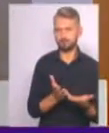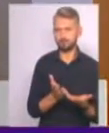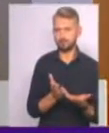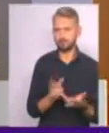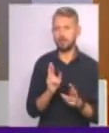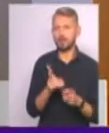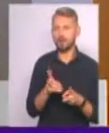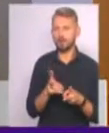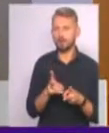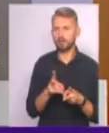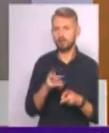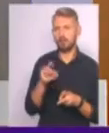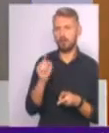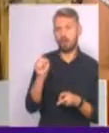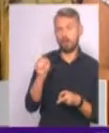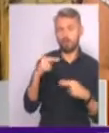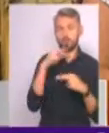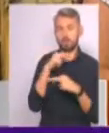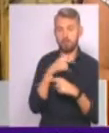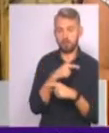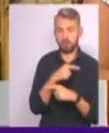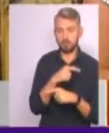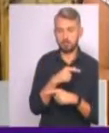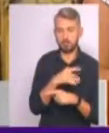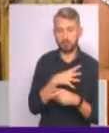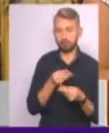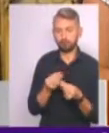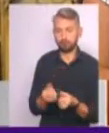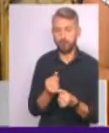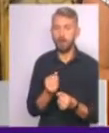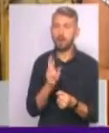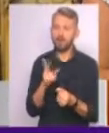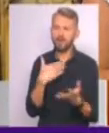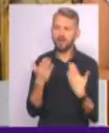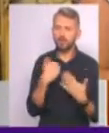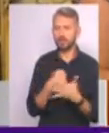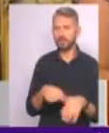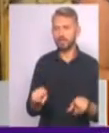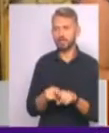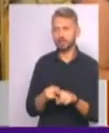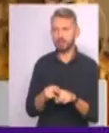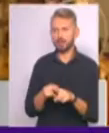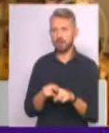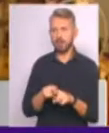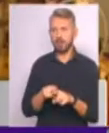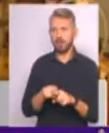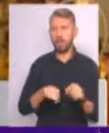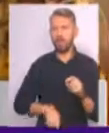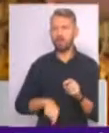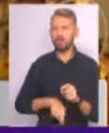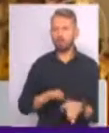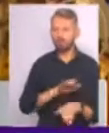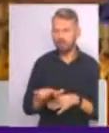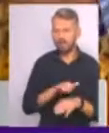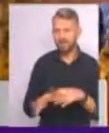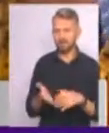дії того препарату, який хочеш похудеть, як ви відноситесь до таких, скажімо там, сичогінних,